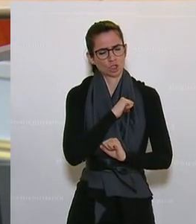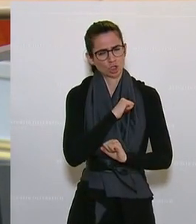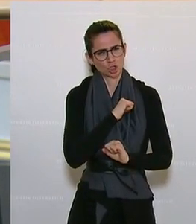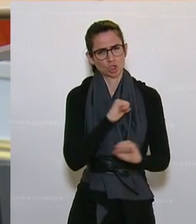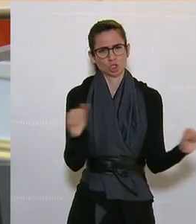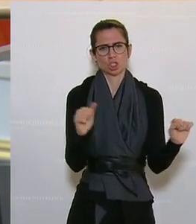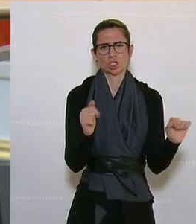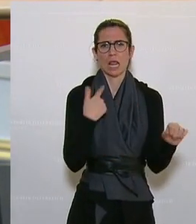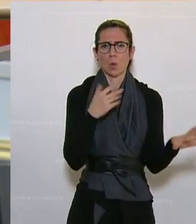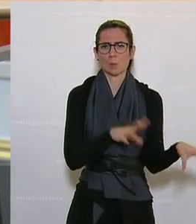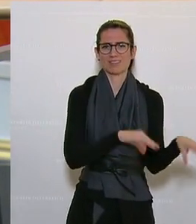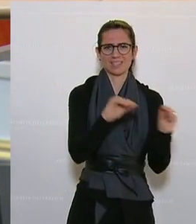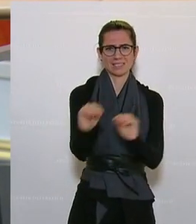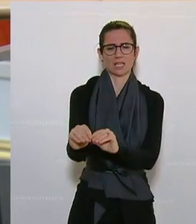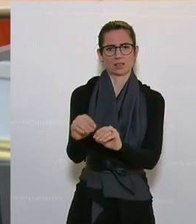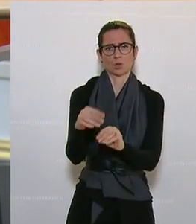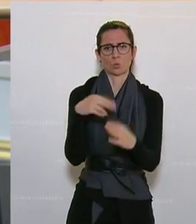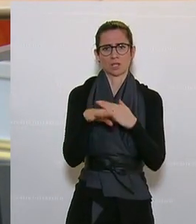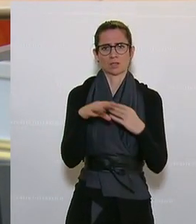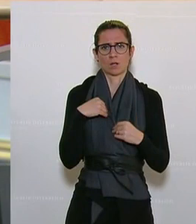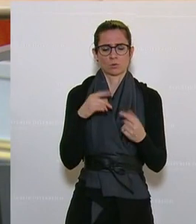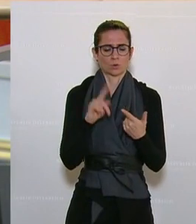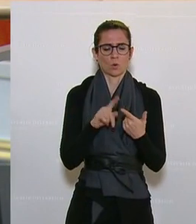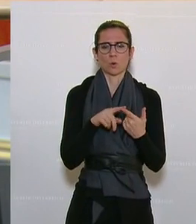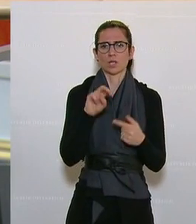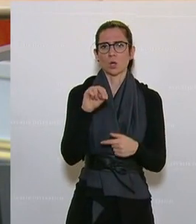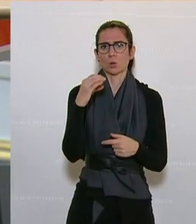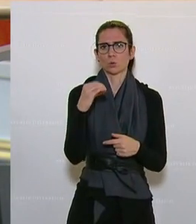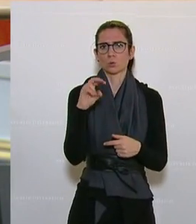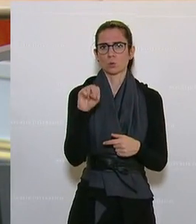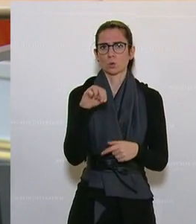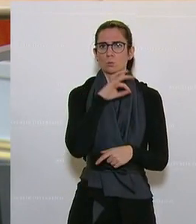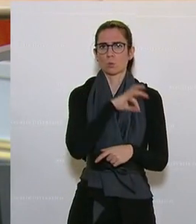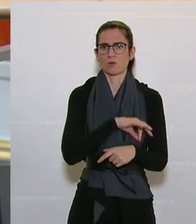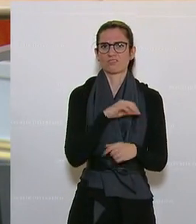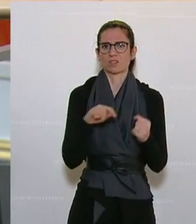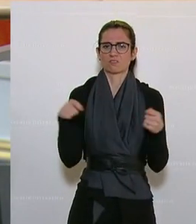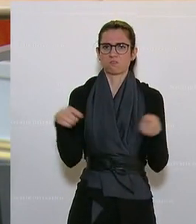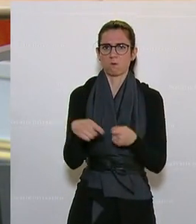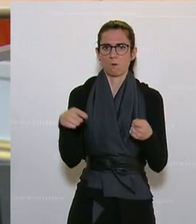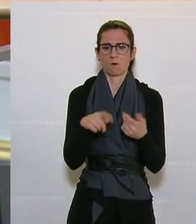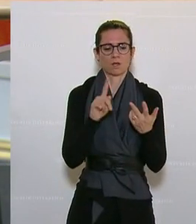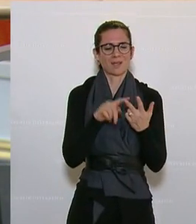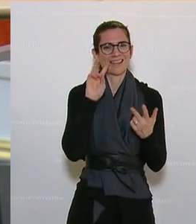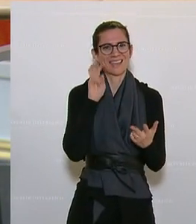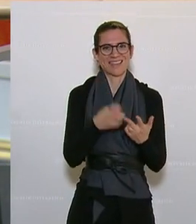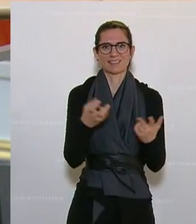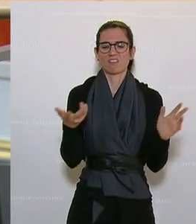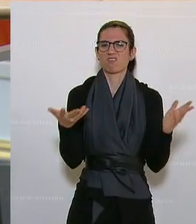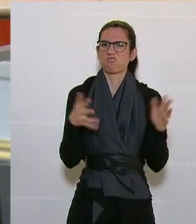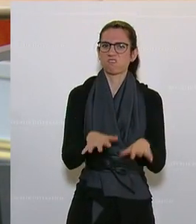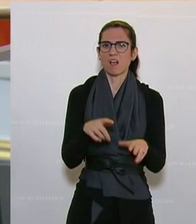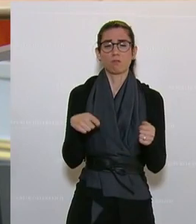wie schnell der gelandet ist bei den Unternehmen oder der Non-Profit-Fonds oder mittlerweile auch der Härtefallfonds, ja,